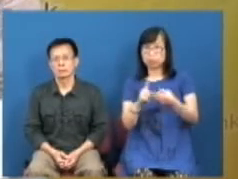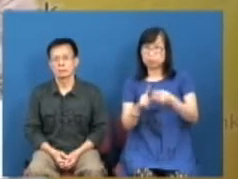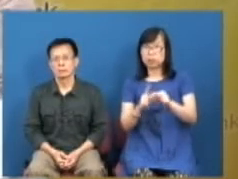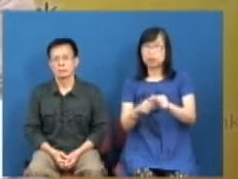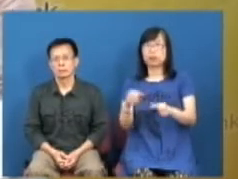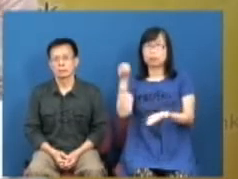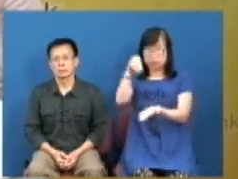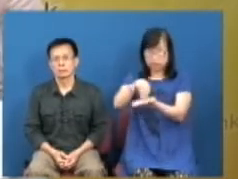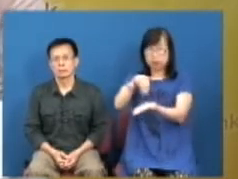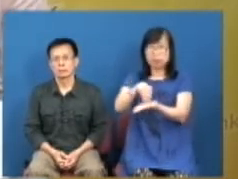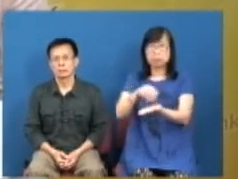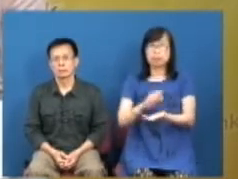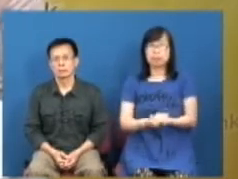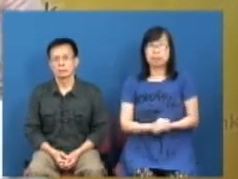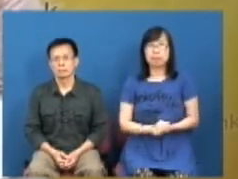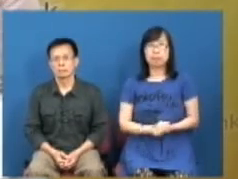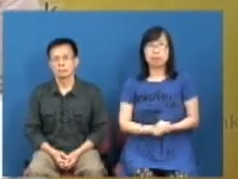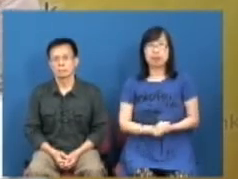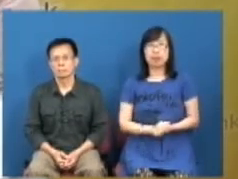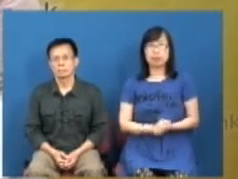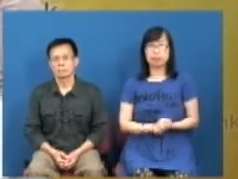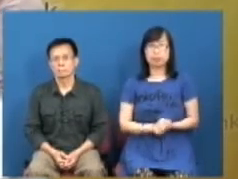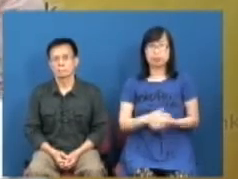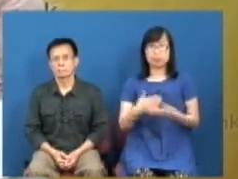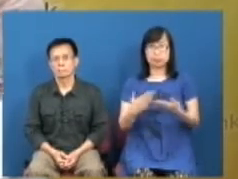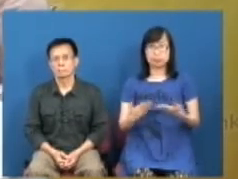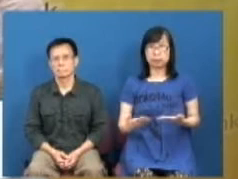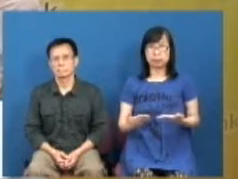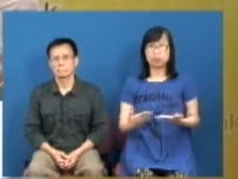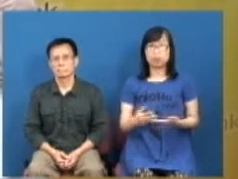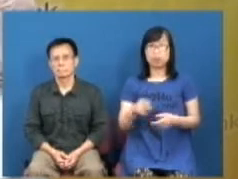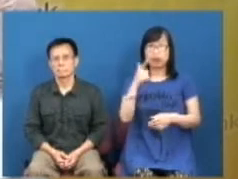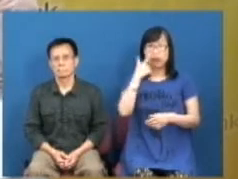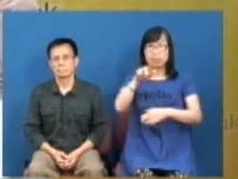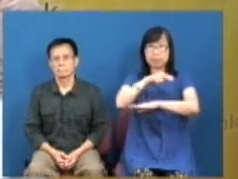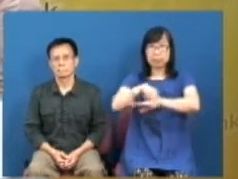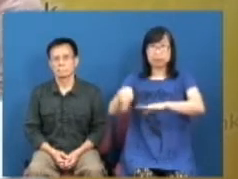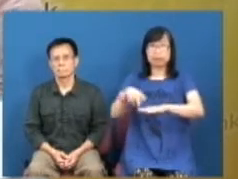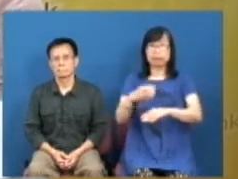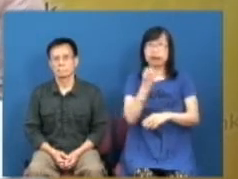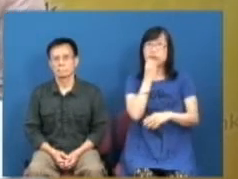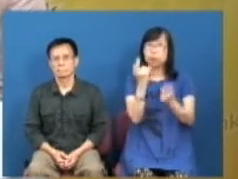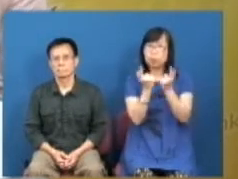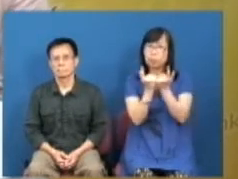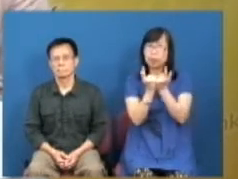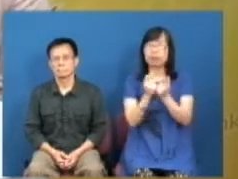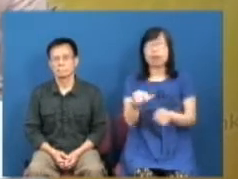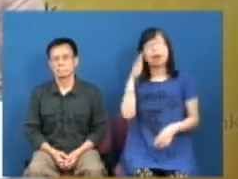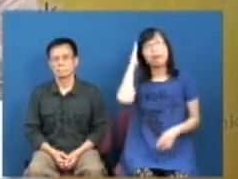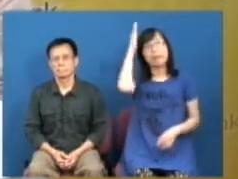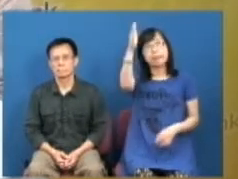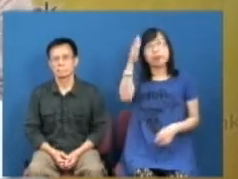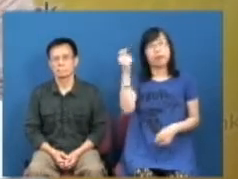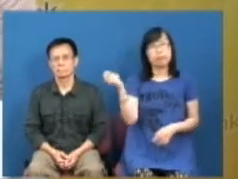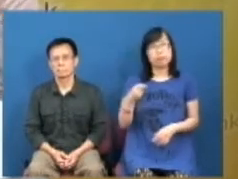以落實。咁當然啦，即係呢樣嘢對於喺新界東北嚟講，好多即係希望能夠盡